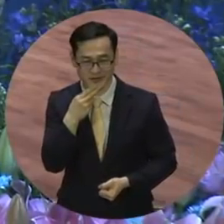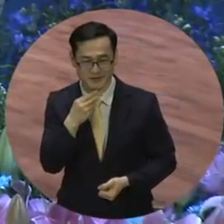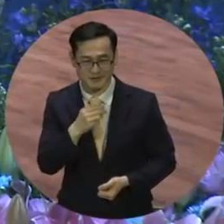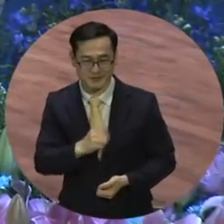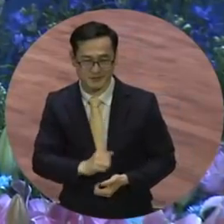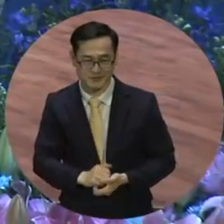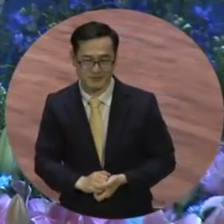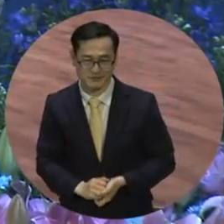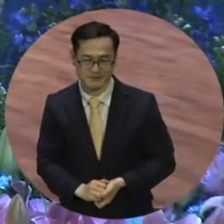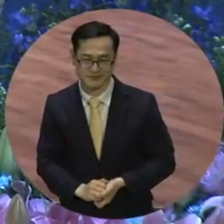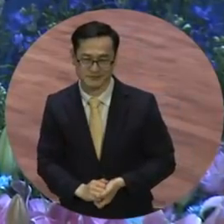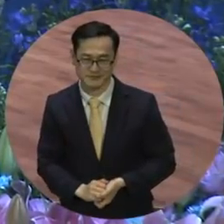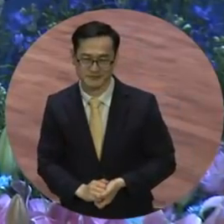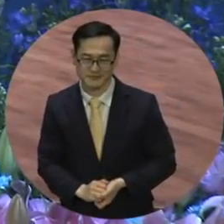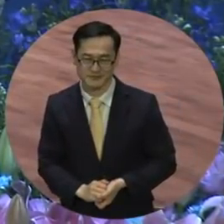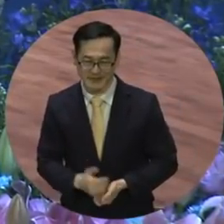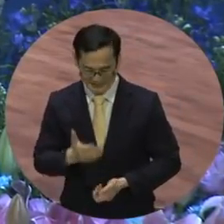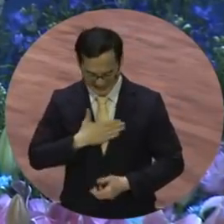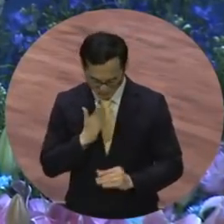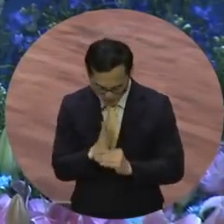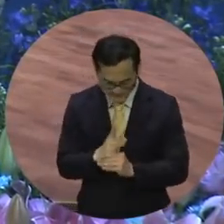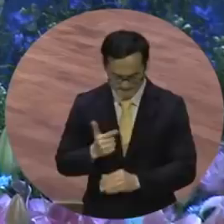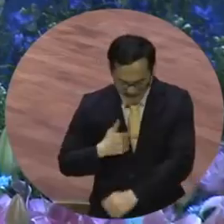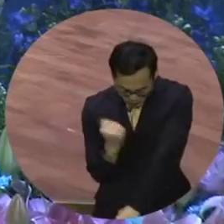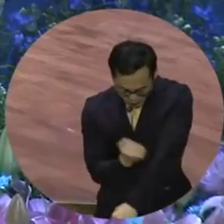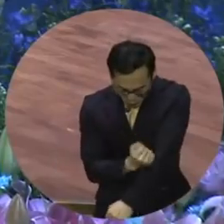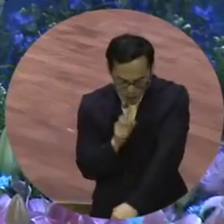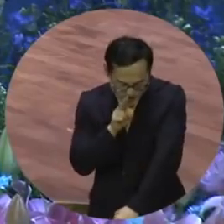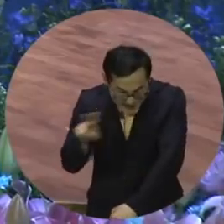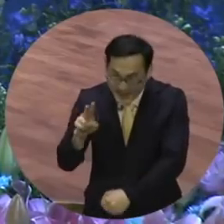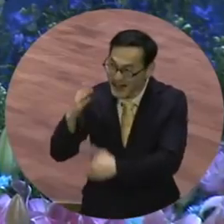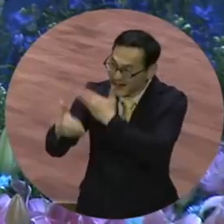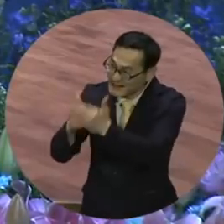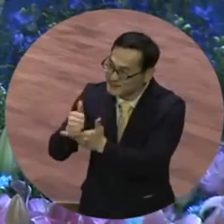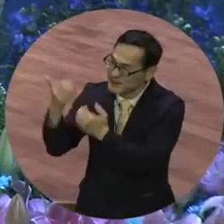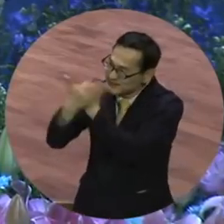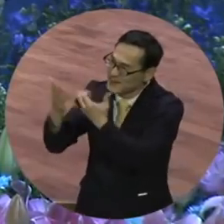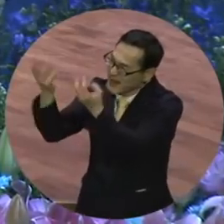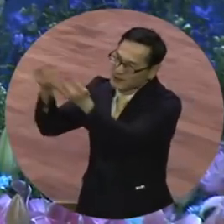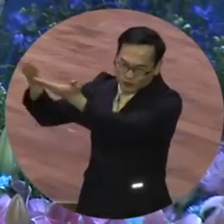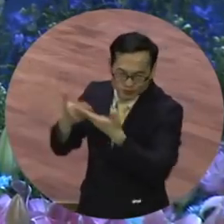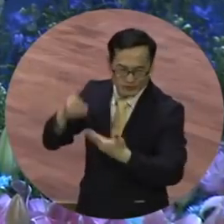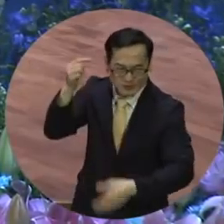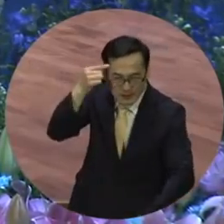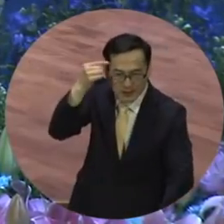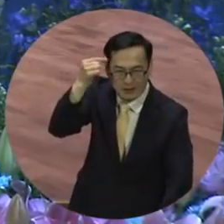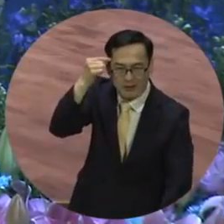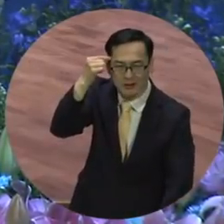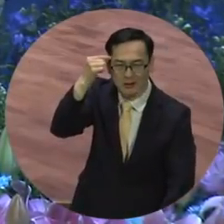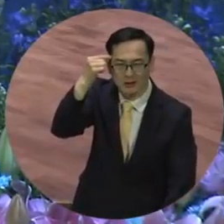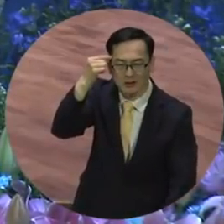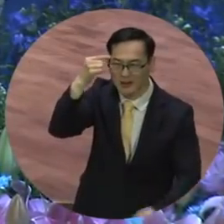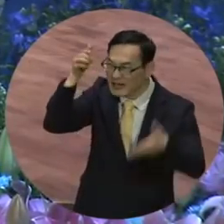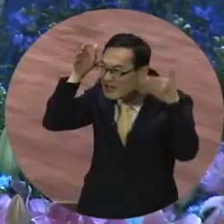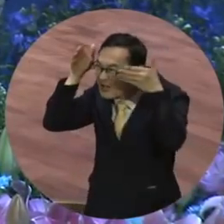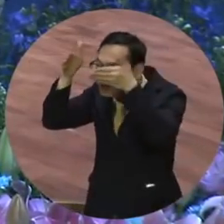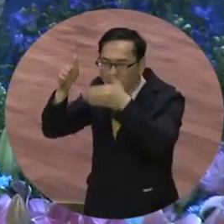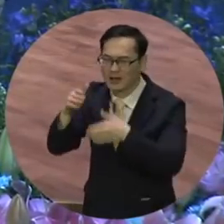이 자기 의로 사는 사람들 참 희한하지요. 그러면 죄를 지으란 말이야. 그 말이